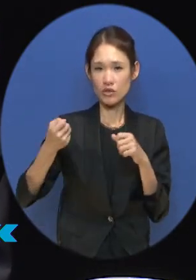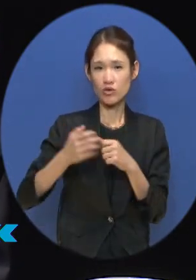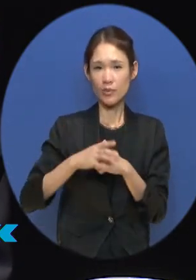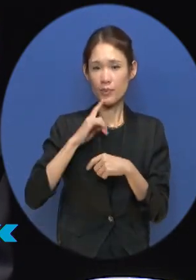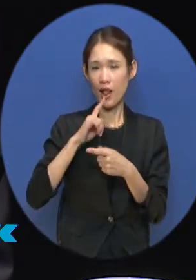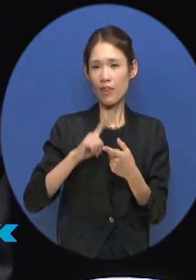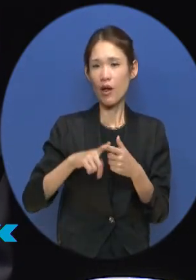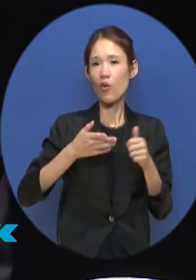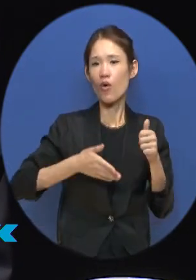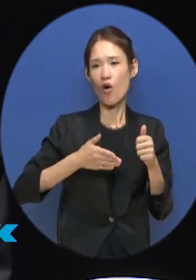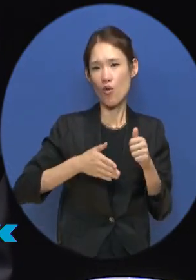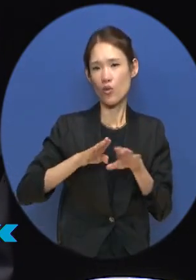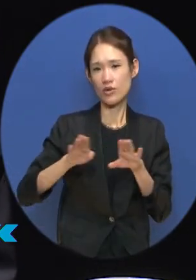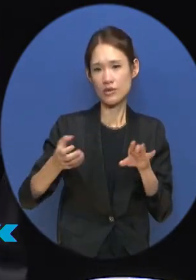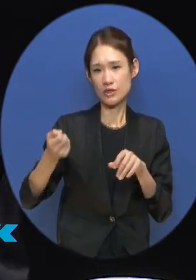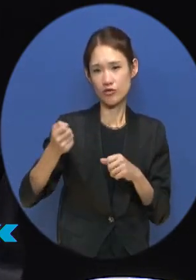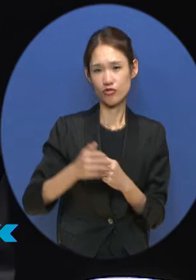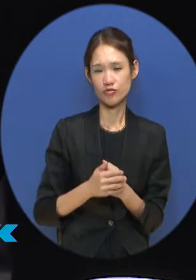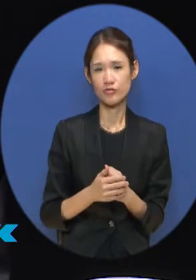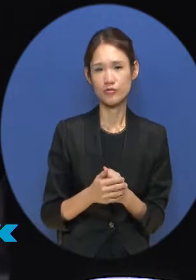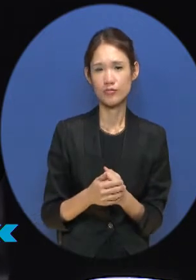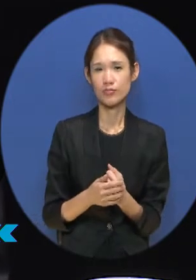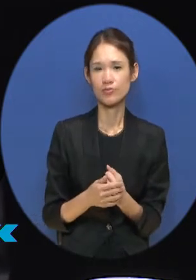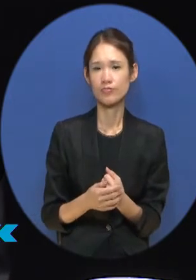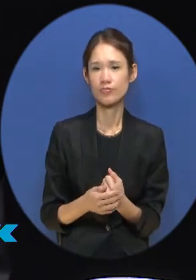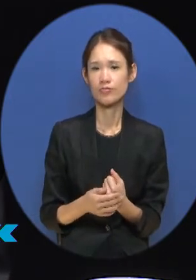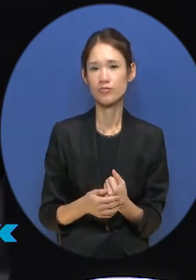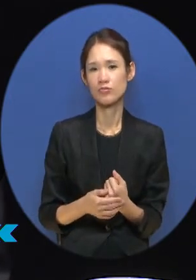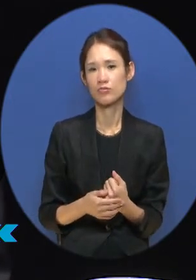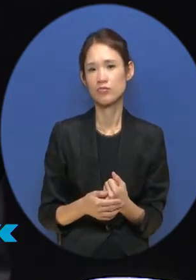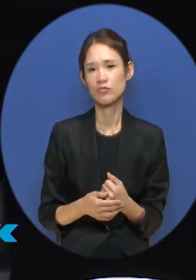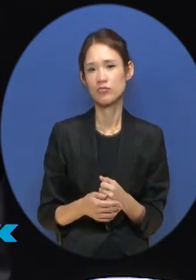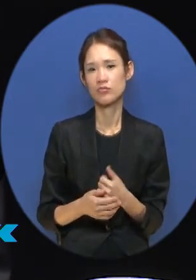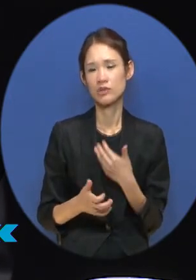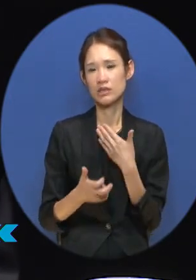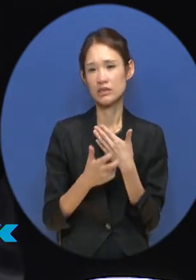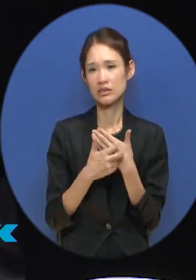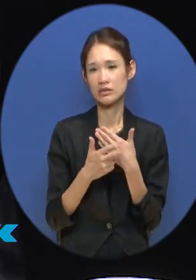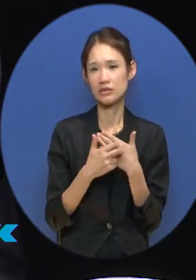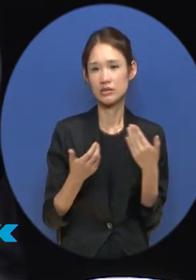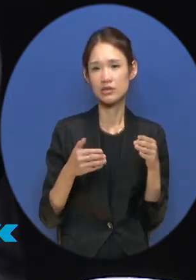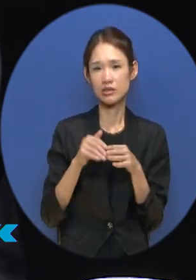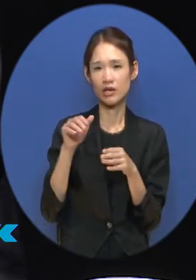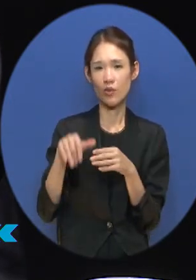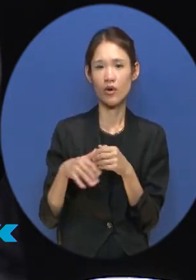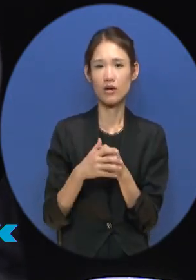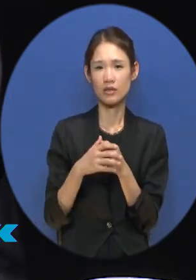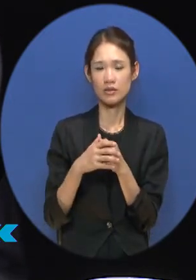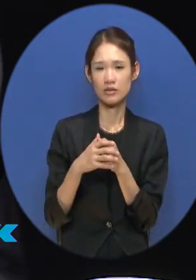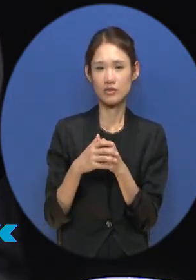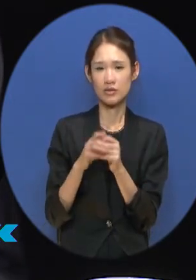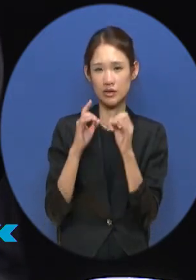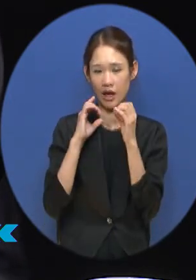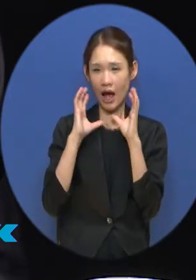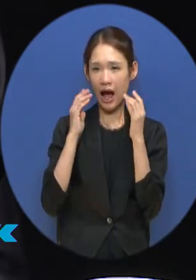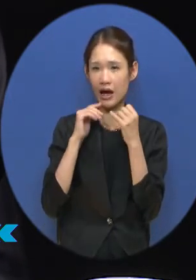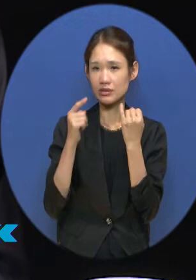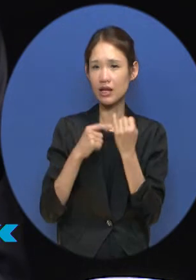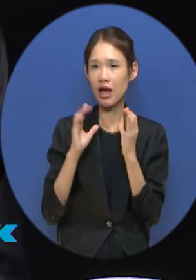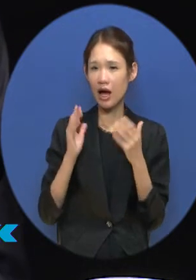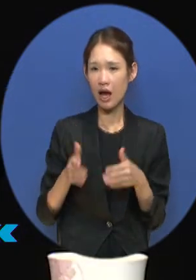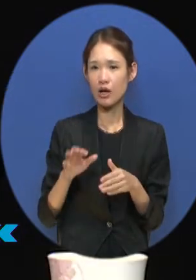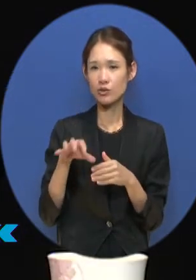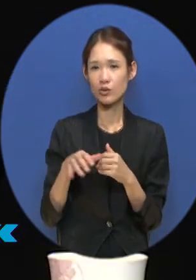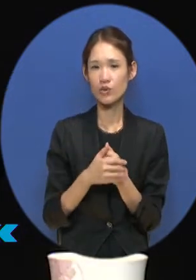그대로 권고하는 권고. 그런 건데 이게 지금 의료기관이라든가 산후조리원,